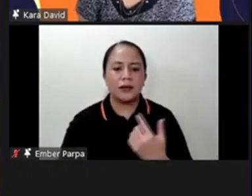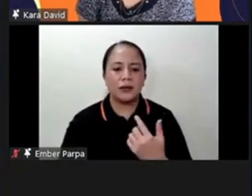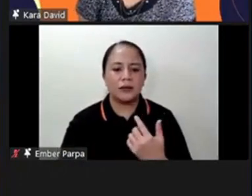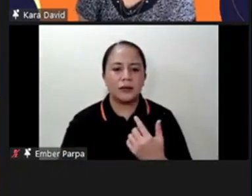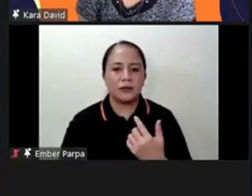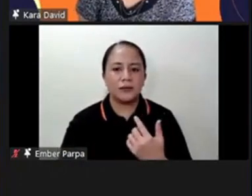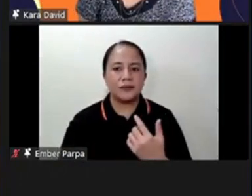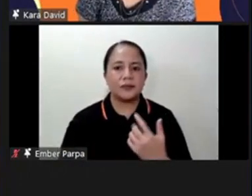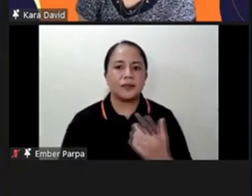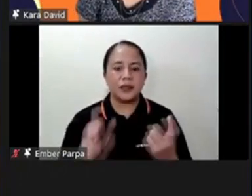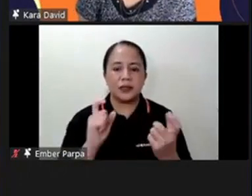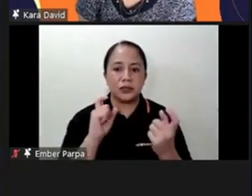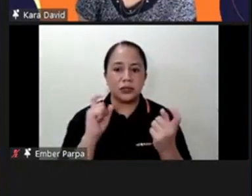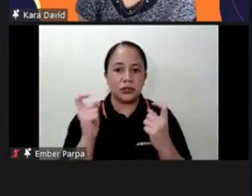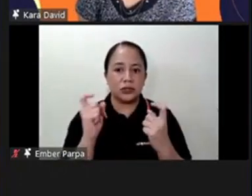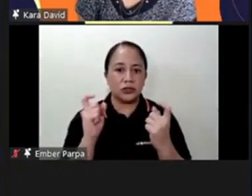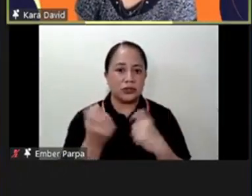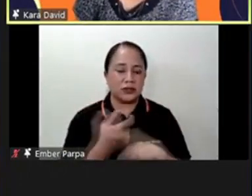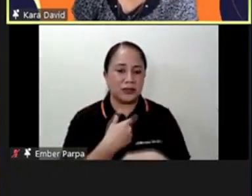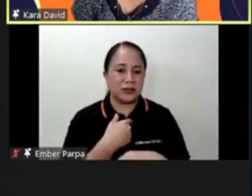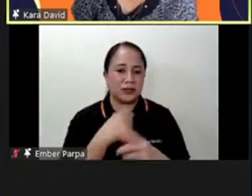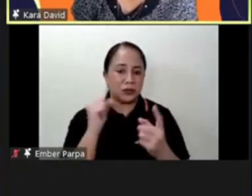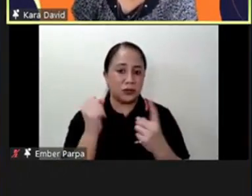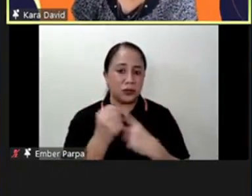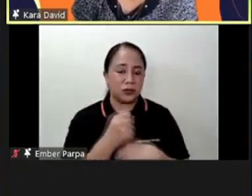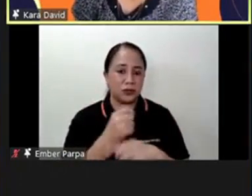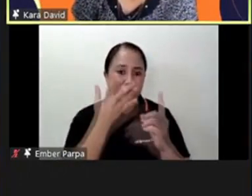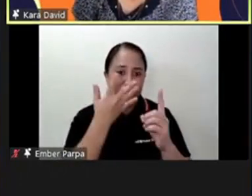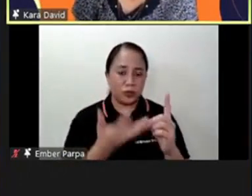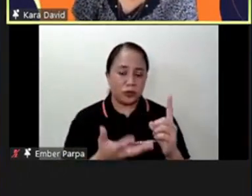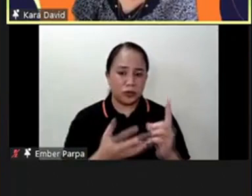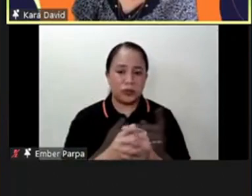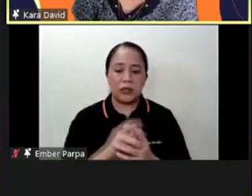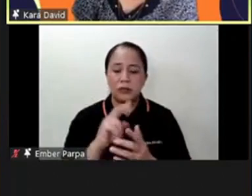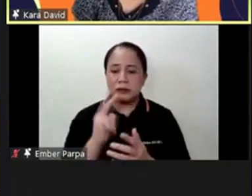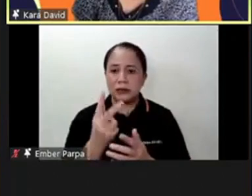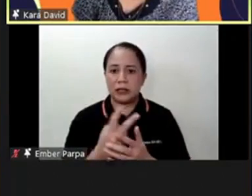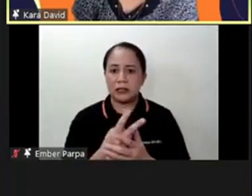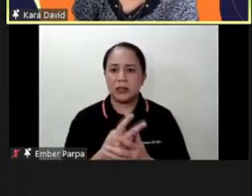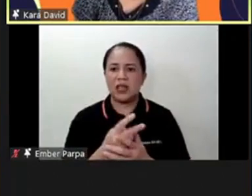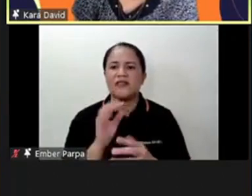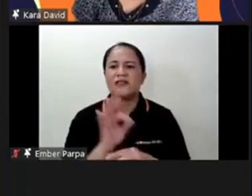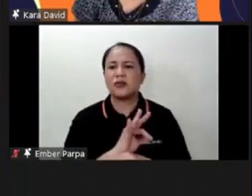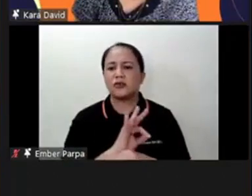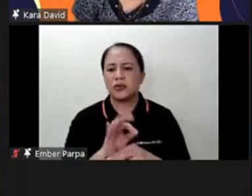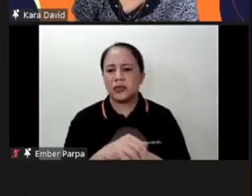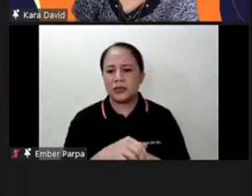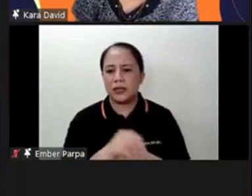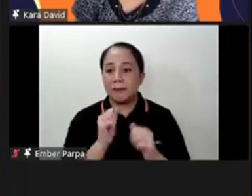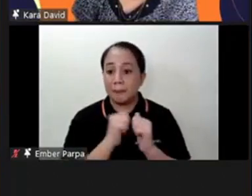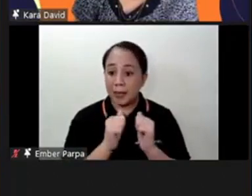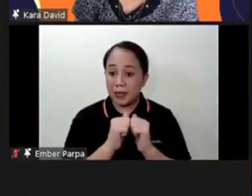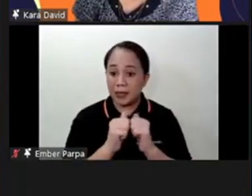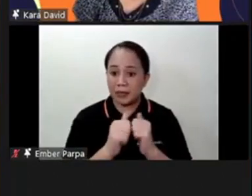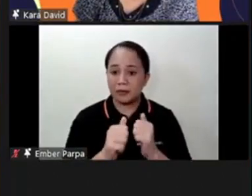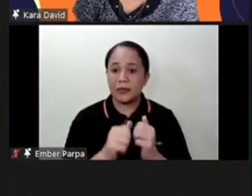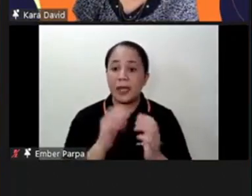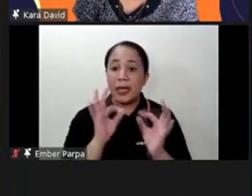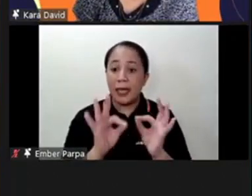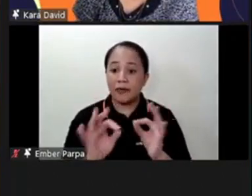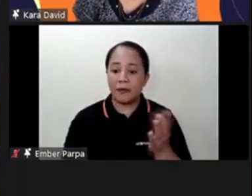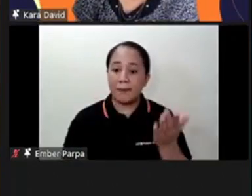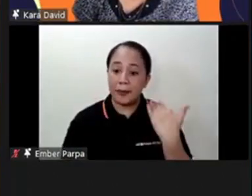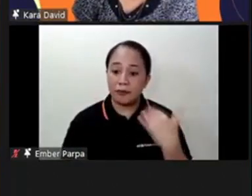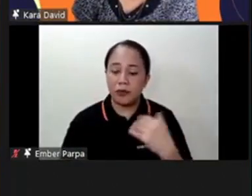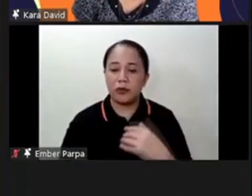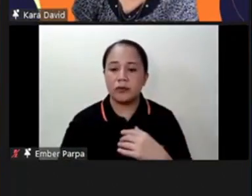changes in the patterns of the person. And then the second is functionality. Meaning, kung dati